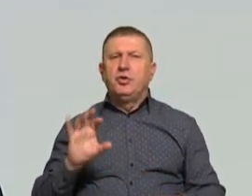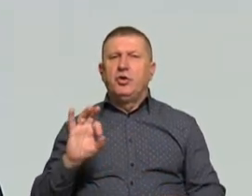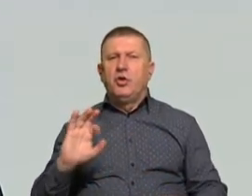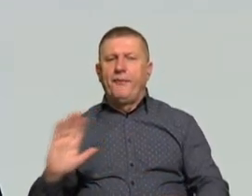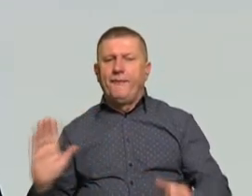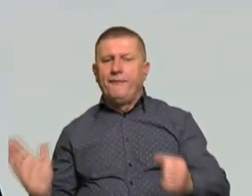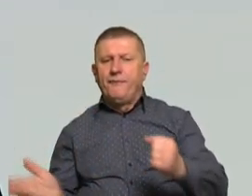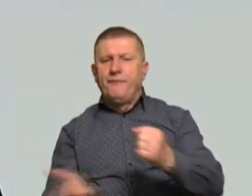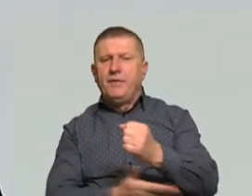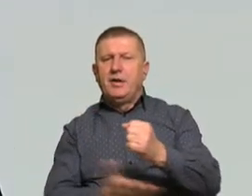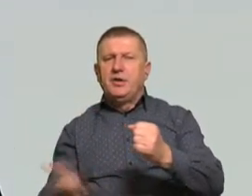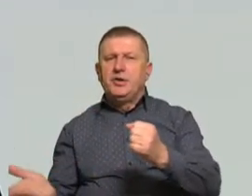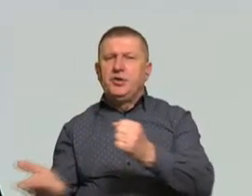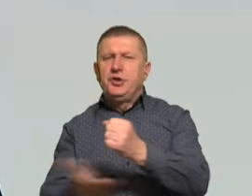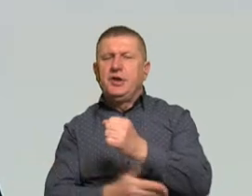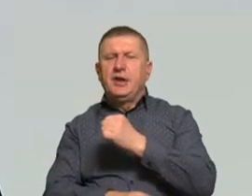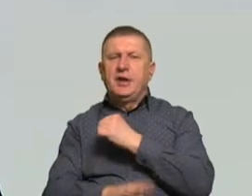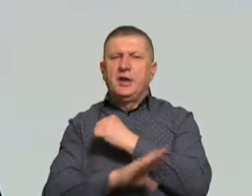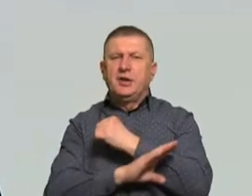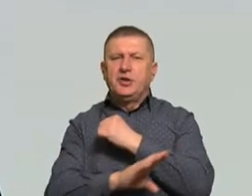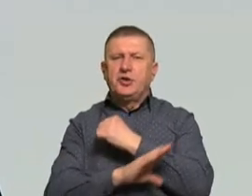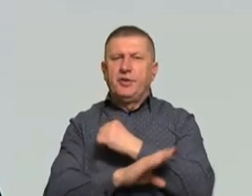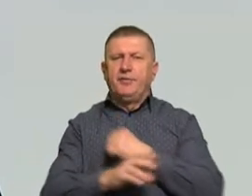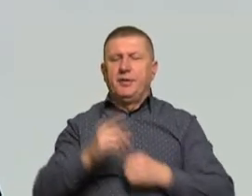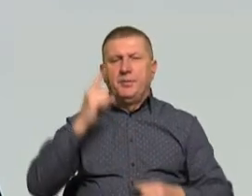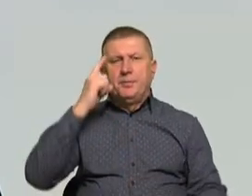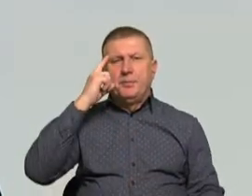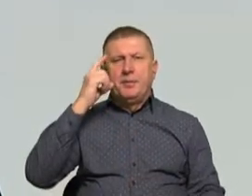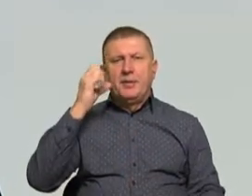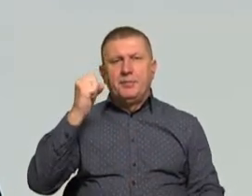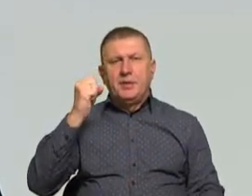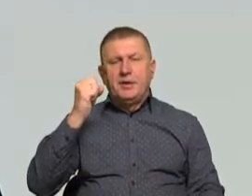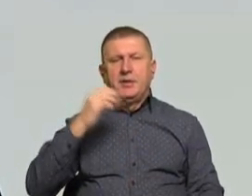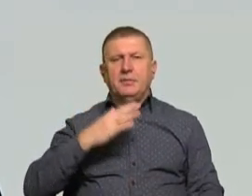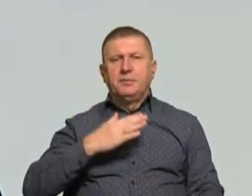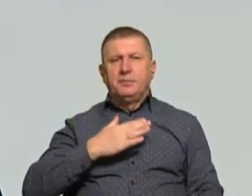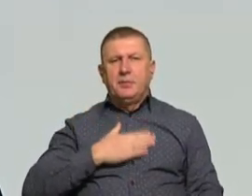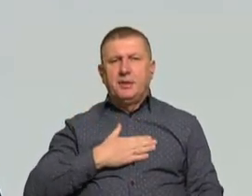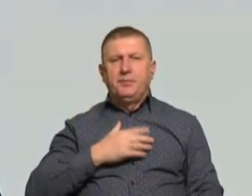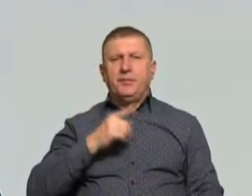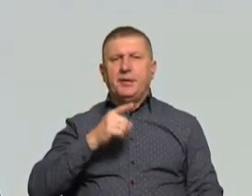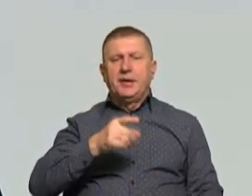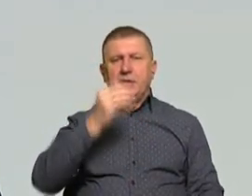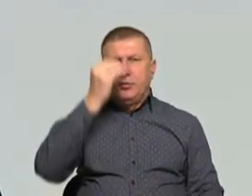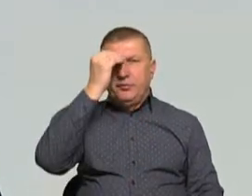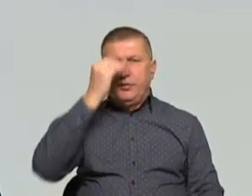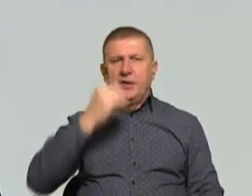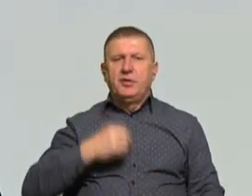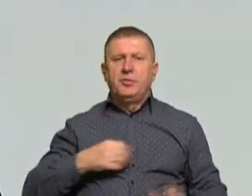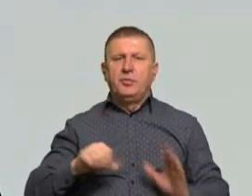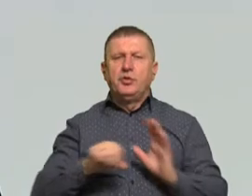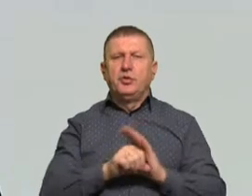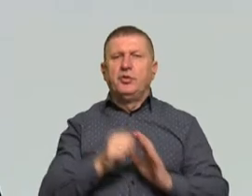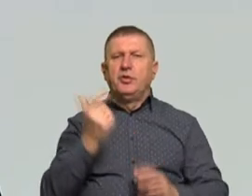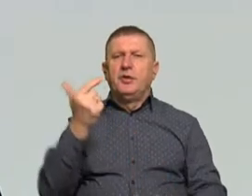wycinkę drzew. Proszę państwa, pamiętam i gdzieś to mam na pewno taką wiadomość, że do 2002 roku